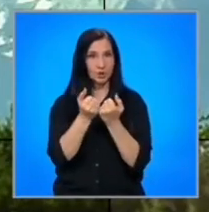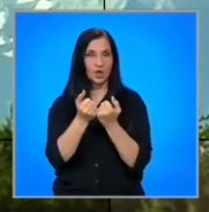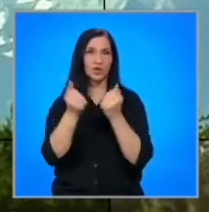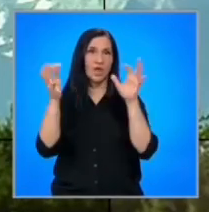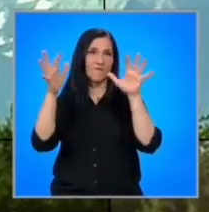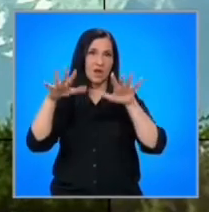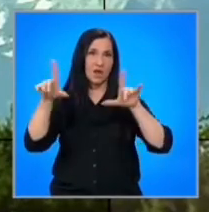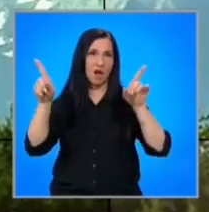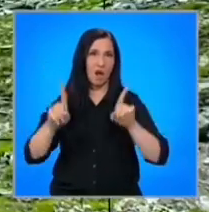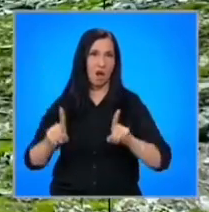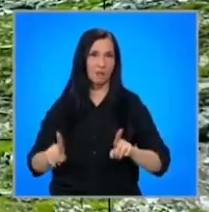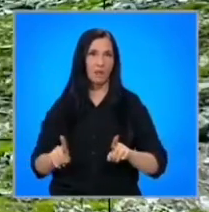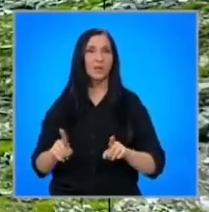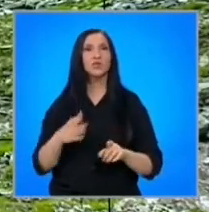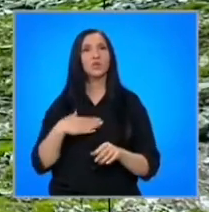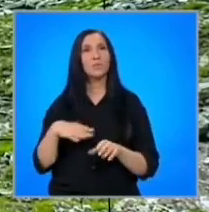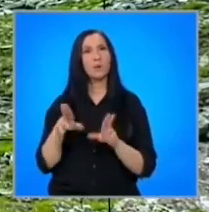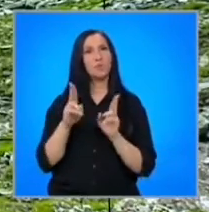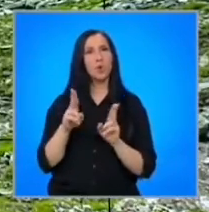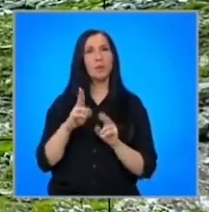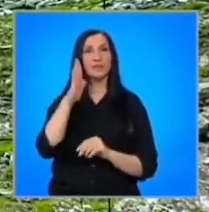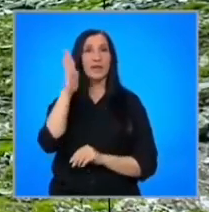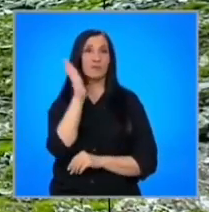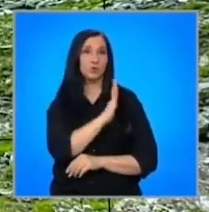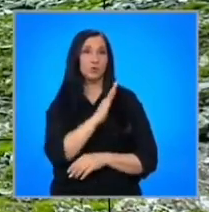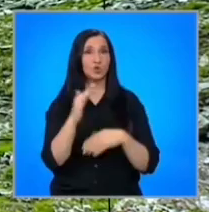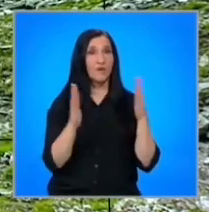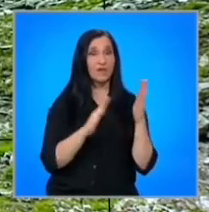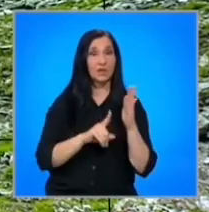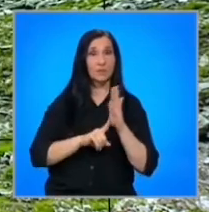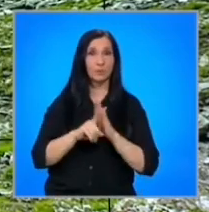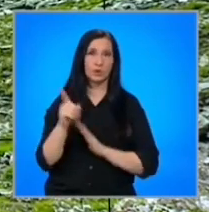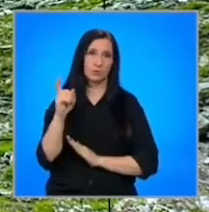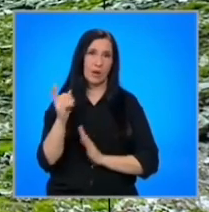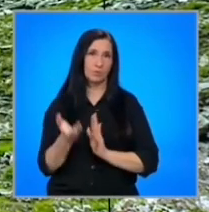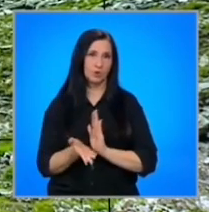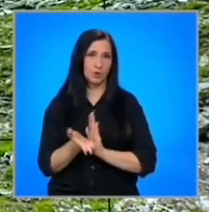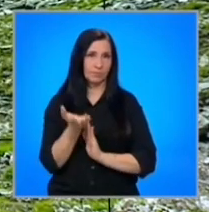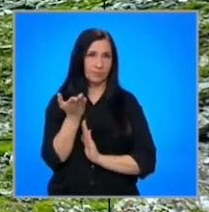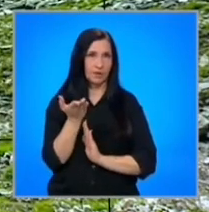прегърми. Ще духа умерен североизточен вятър, температурите слабо ще се